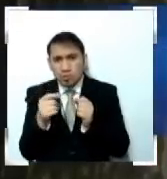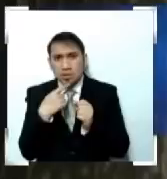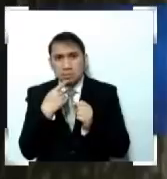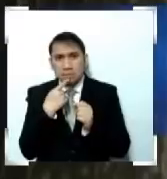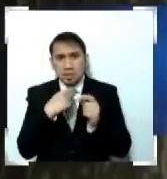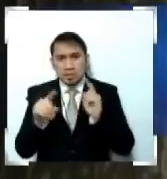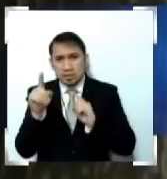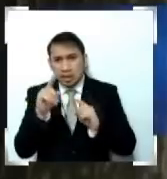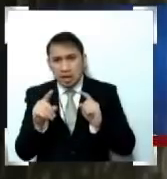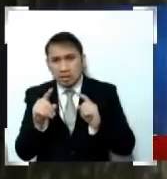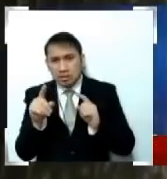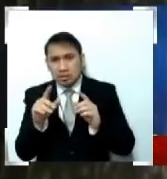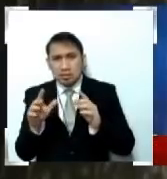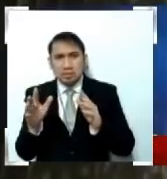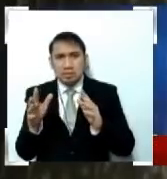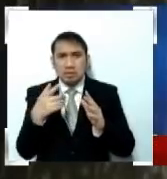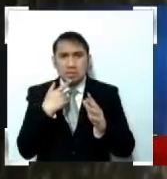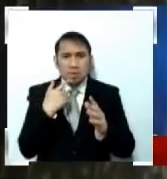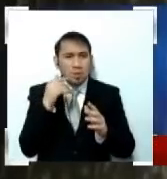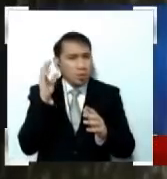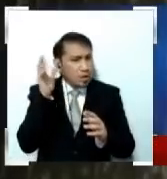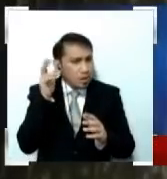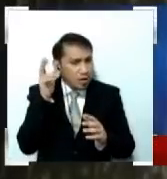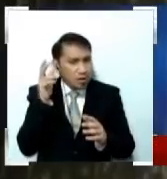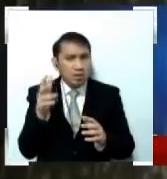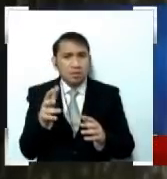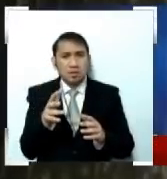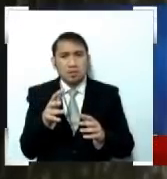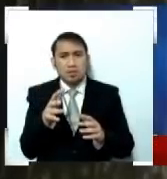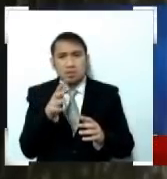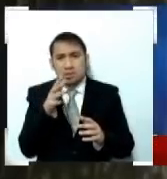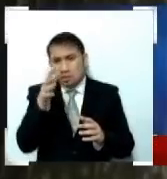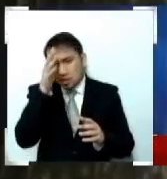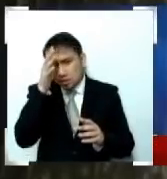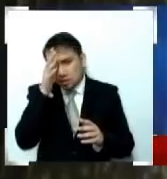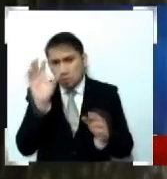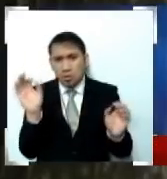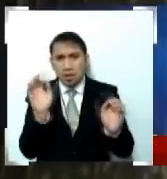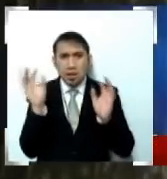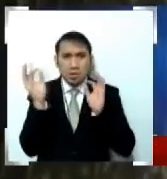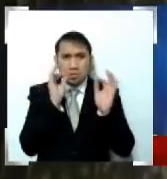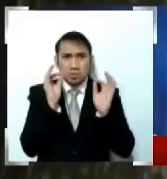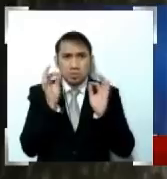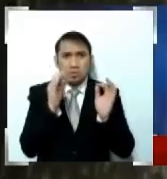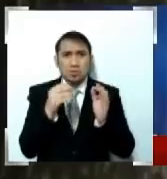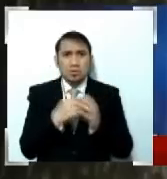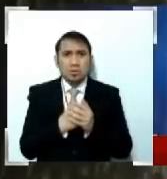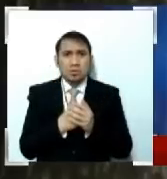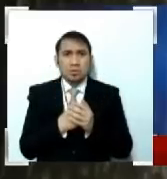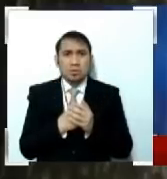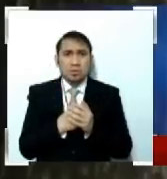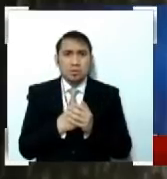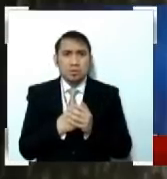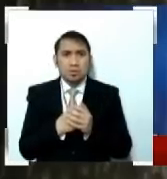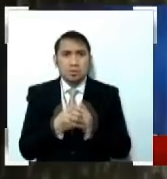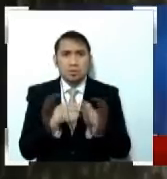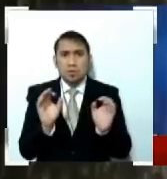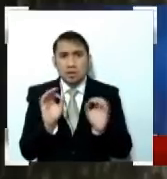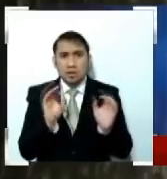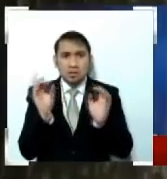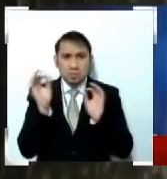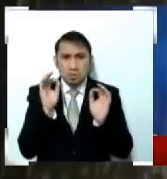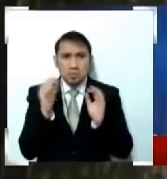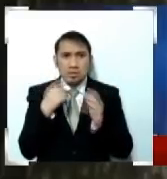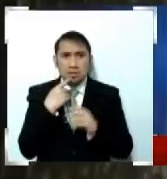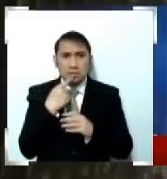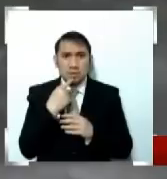daddy, wala akong droga. At niya, hindi ako nakukunin ng droga. Wala, tinungan niyo kami.